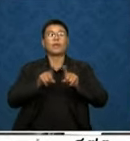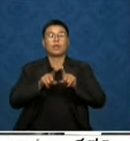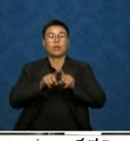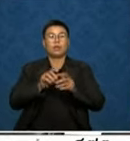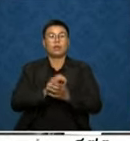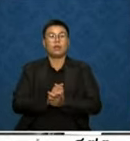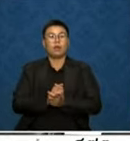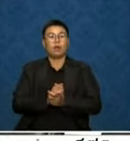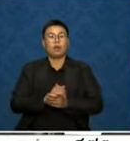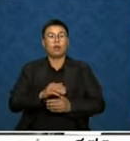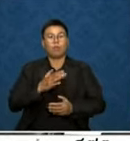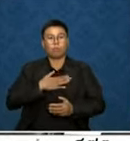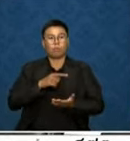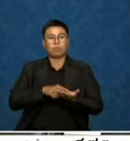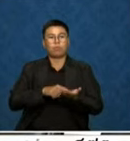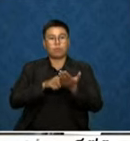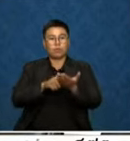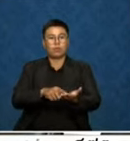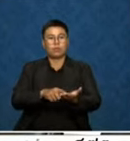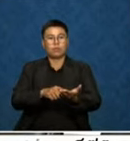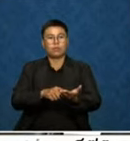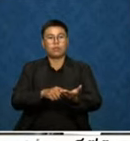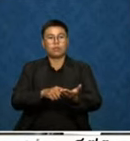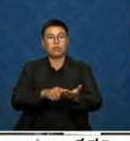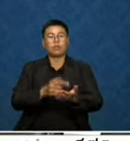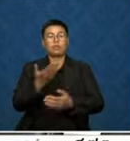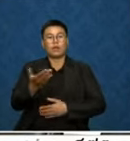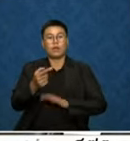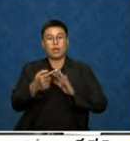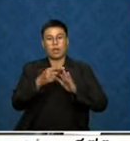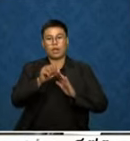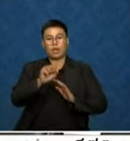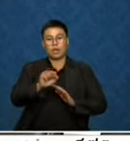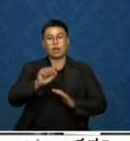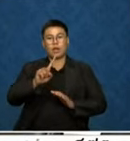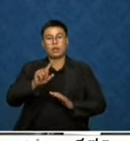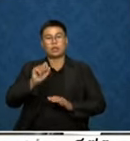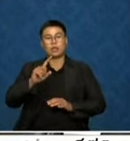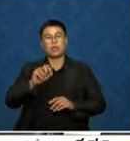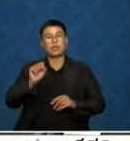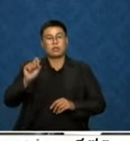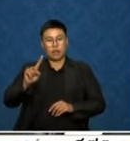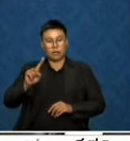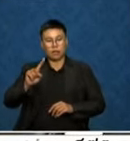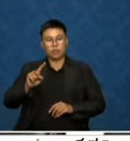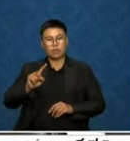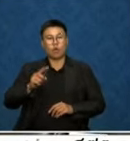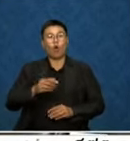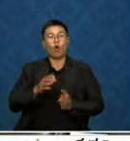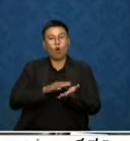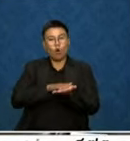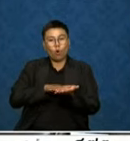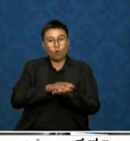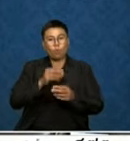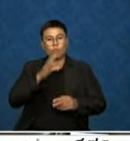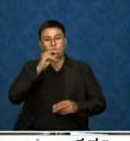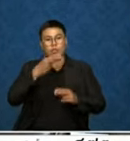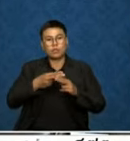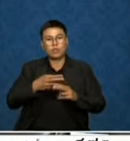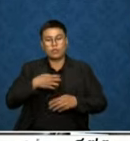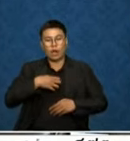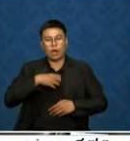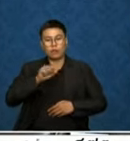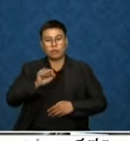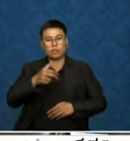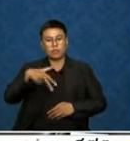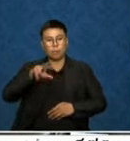ผมได้เสนอแล้วก็ที่ท่านเลิศศักดิ์นะครับขออภัยที่เอ่ยนามไม่เสียหายก็ได้เสนอยติแห่งนี้เพื่อให้สภาเนี่ยพิจารณ